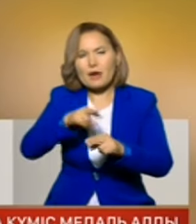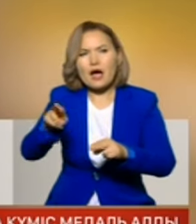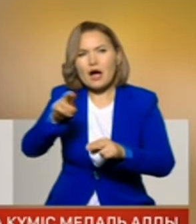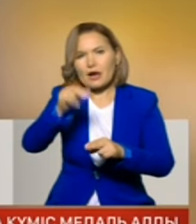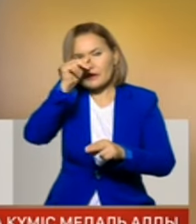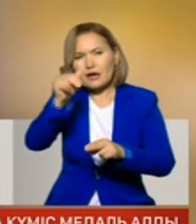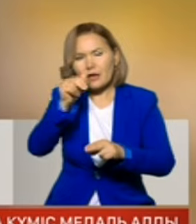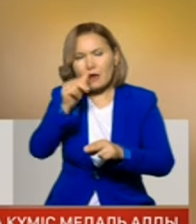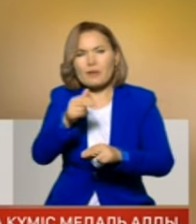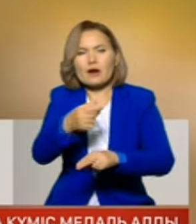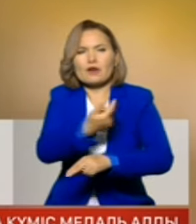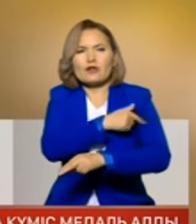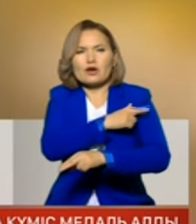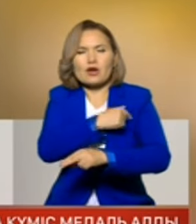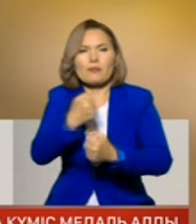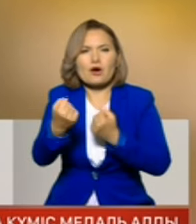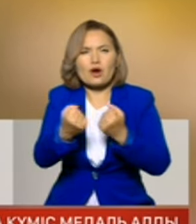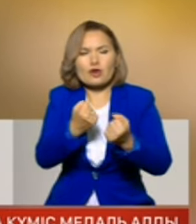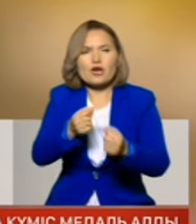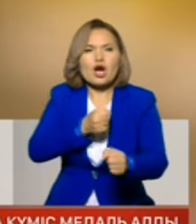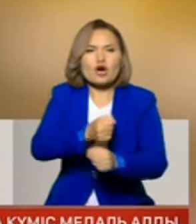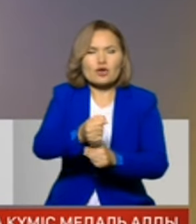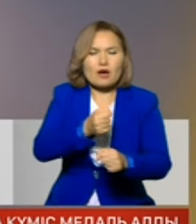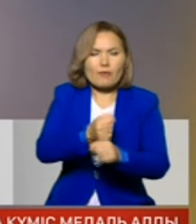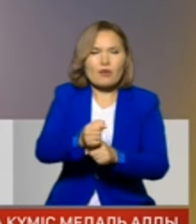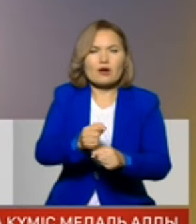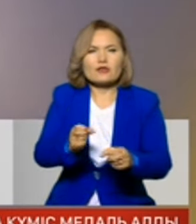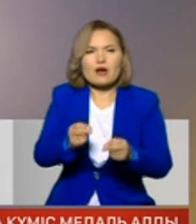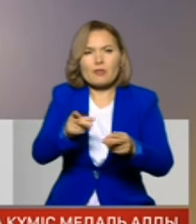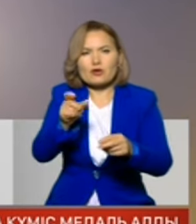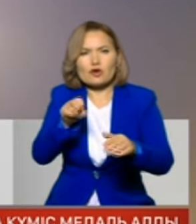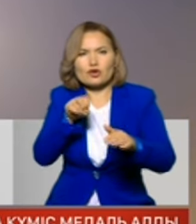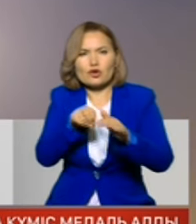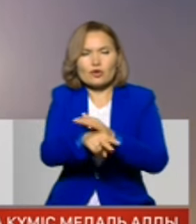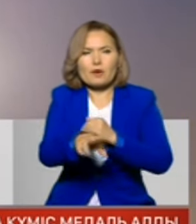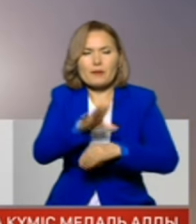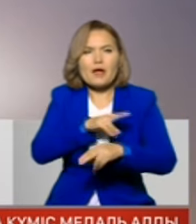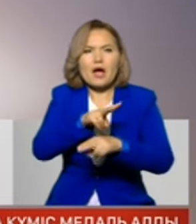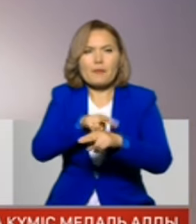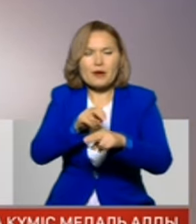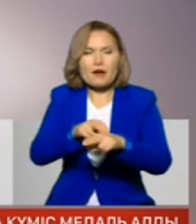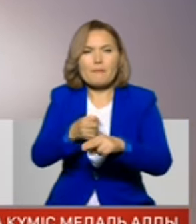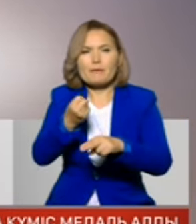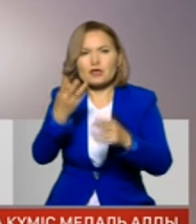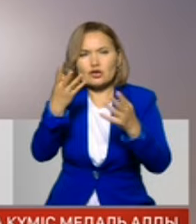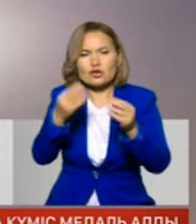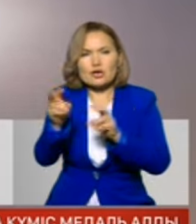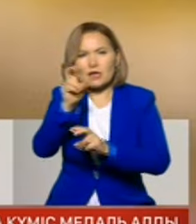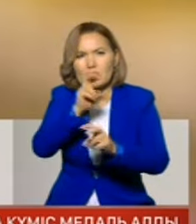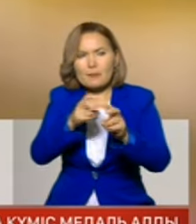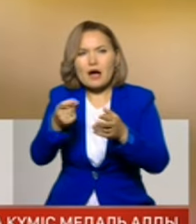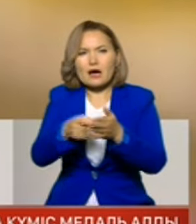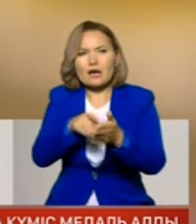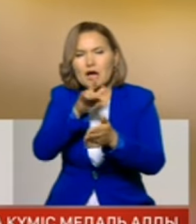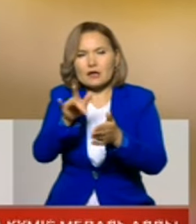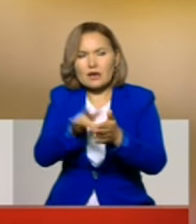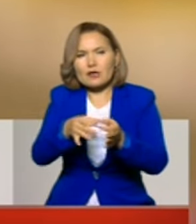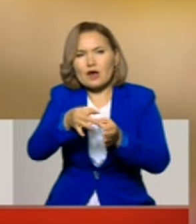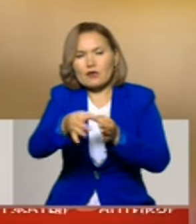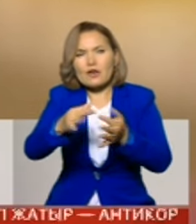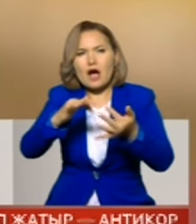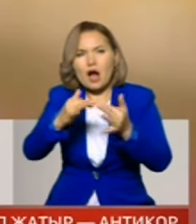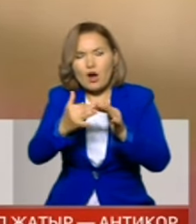күдікті жедел жәрдем көлігінің жүргізушісін ұрып оқиға орнынан із суытты. Полиция оны бірнеше күн іздеп Қарағандыдан 200 шақырым